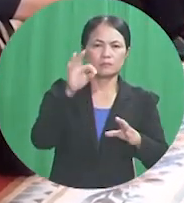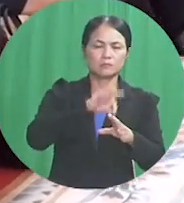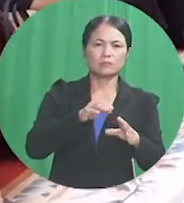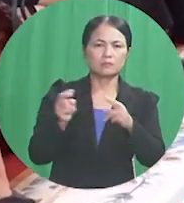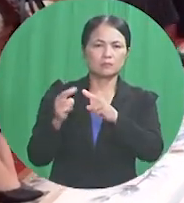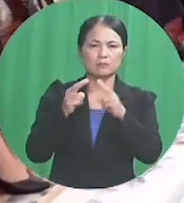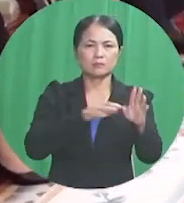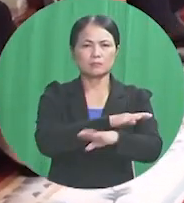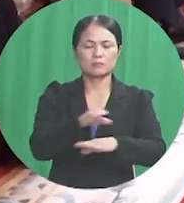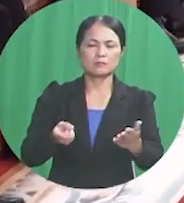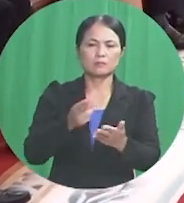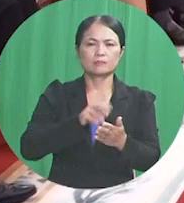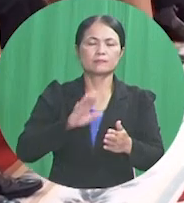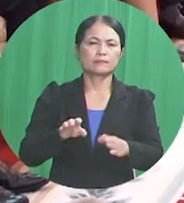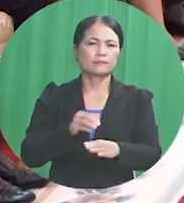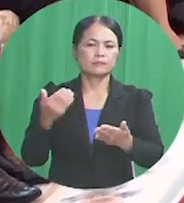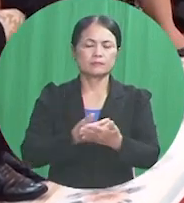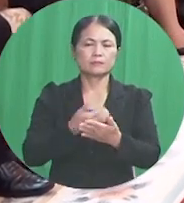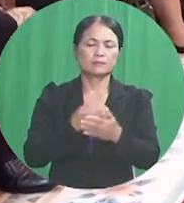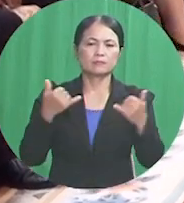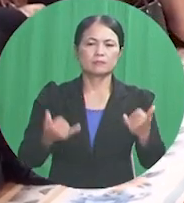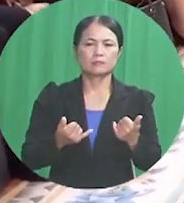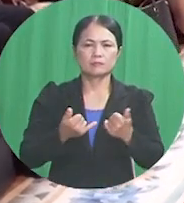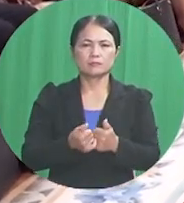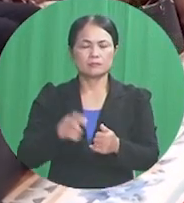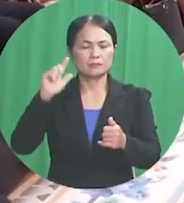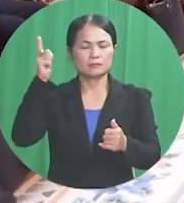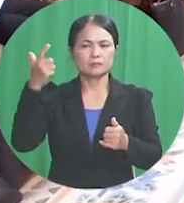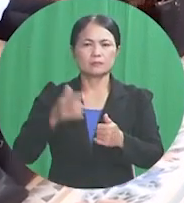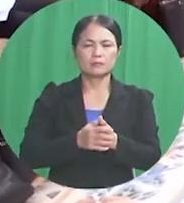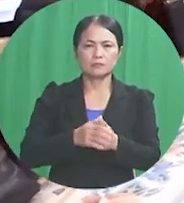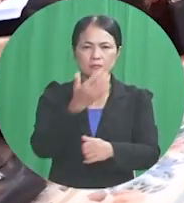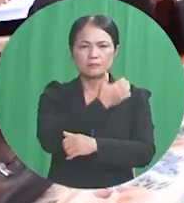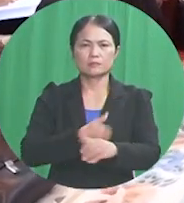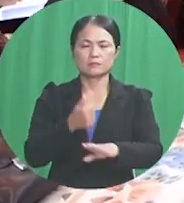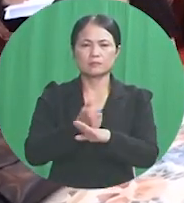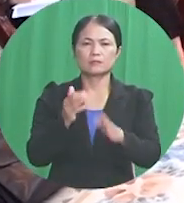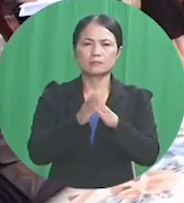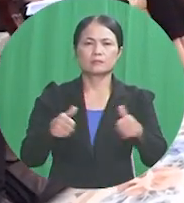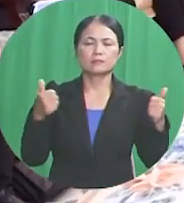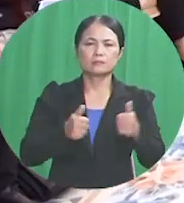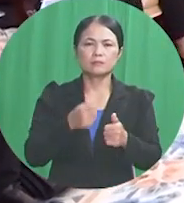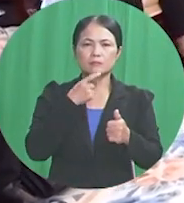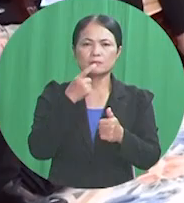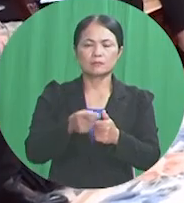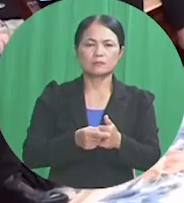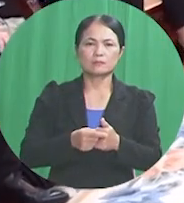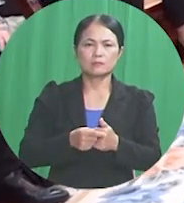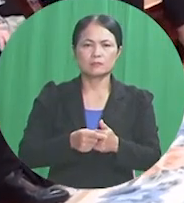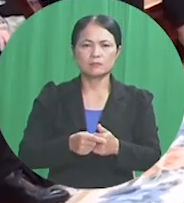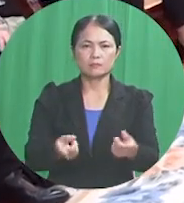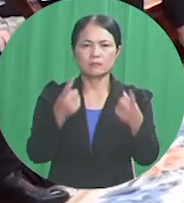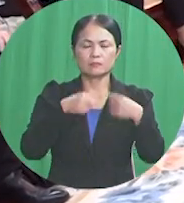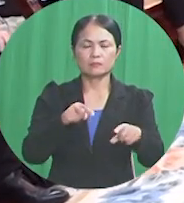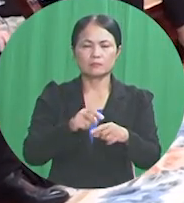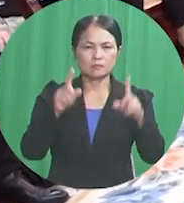ឃុំសង្កាត់អាណត្តិទី5នាពេលថ្មីៗនេះប្រកបដោយជោគជ័យសម្ដេចប្រធានរដ្ឋសភាបានមានប្រសាសន៍ថាវត្តមាន